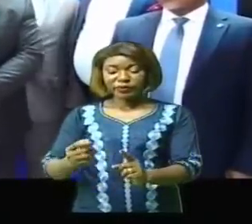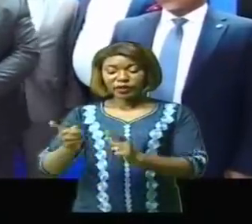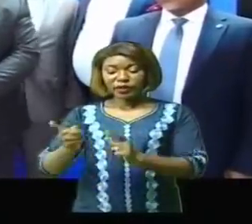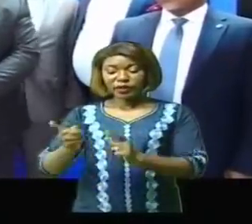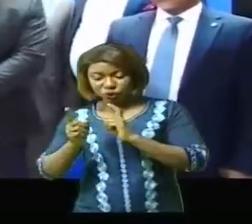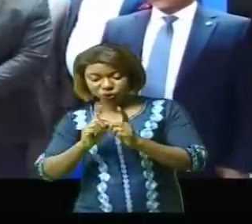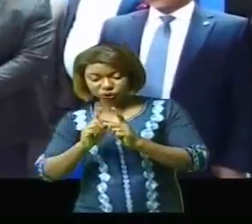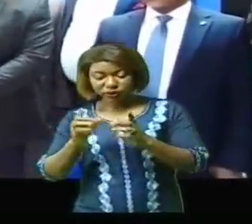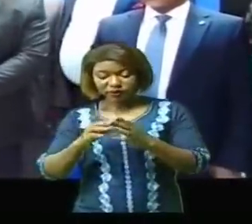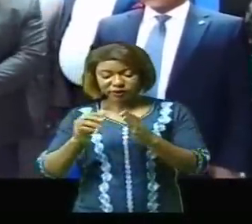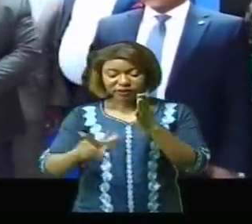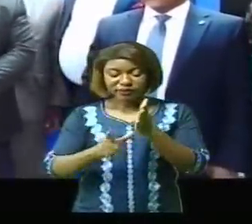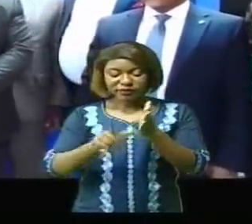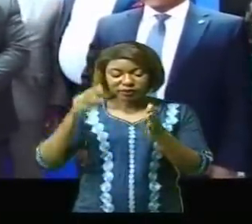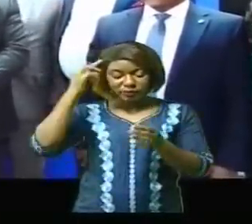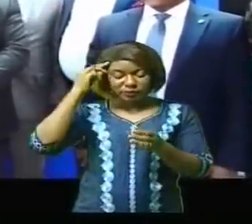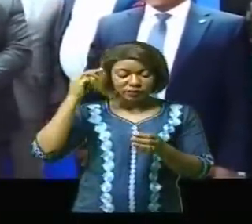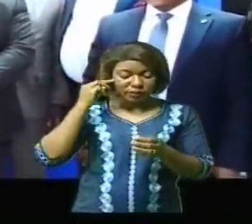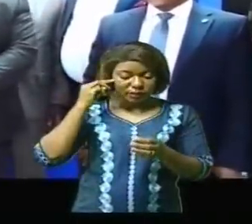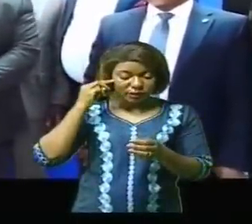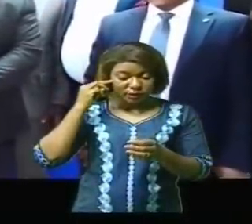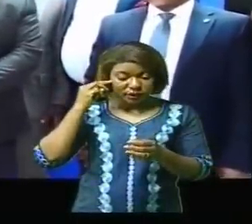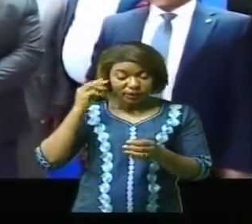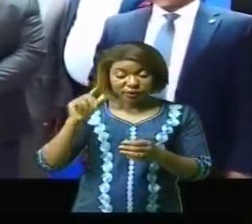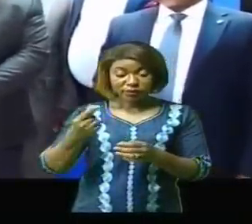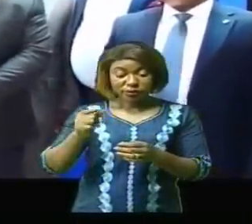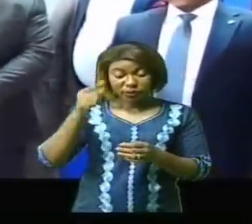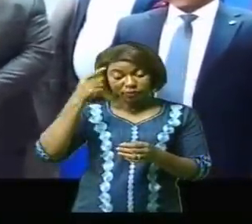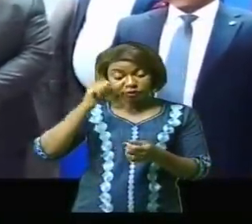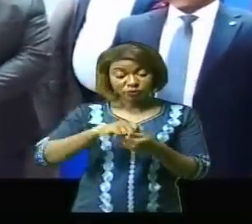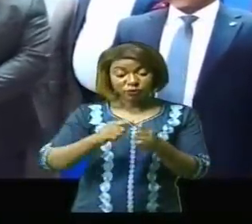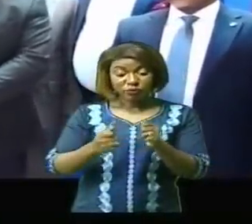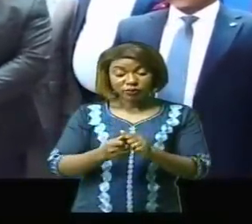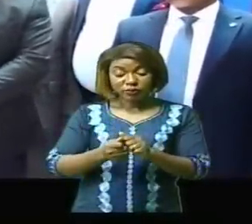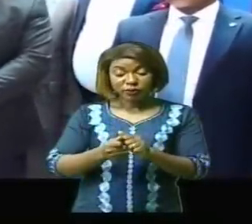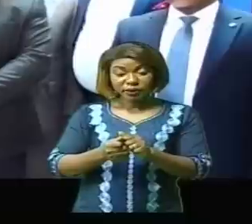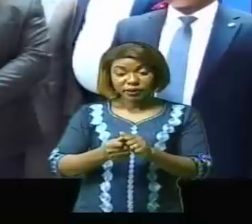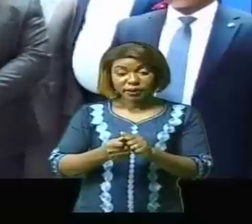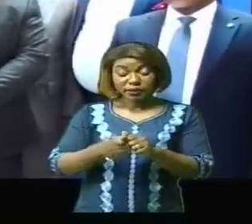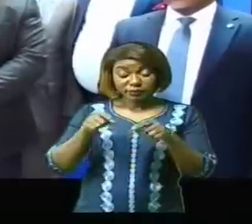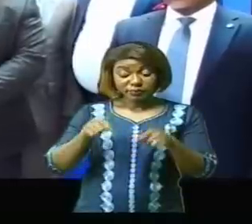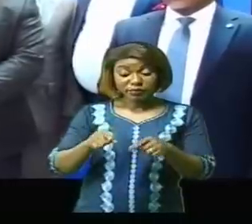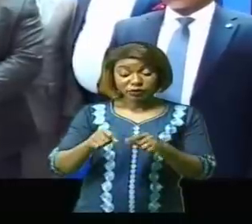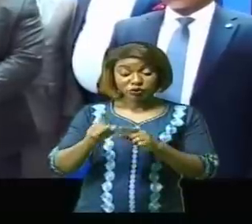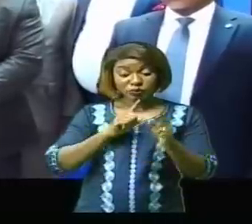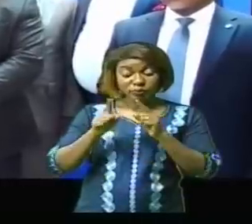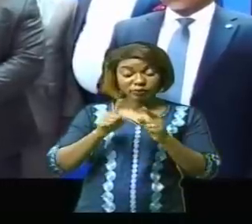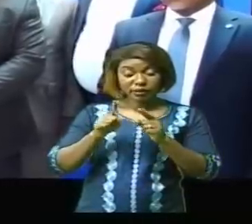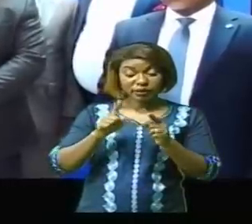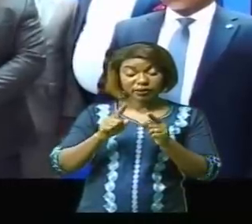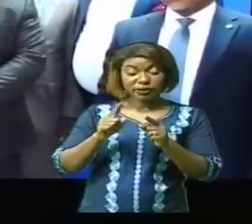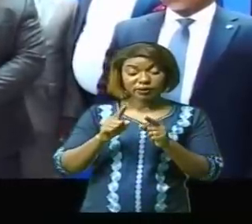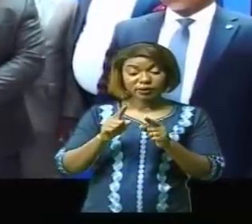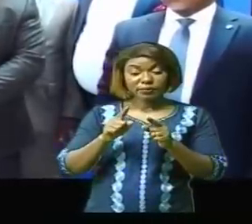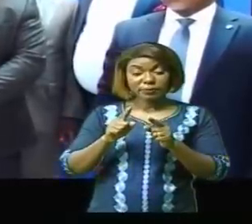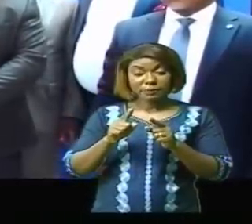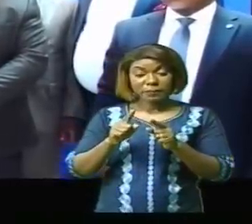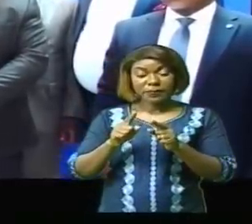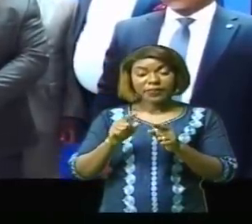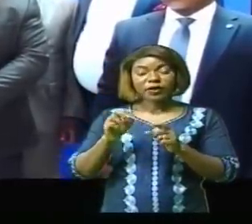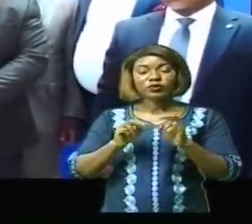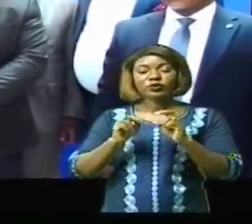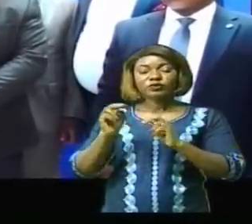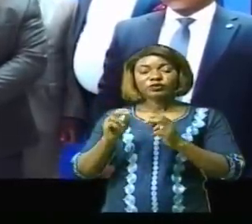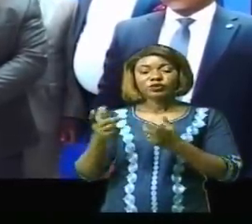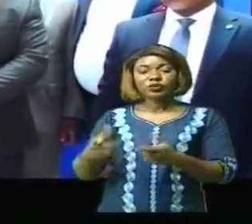avec le vice-ministre des Mines au sujet d'une situation qui est d'actualité ces jours-ci au niveau du